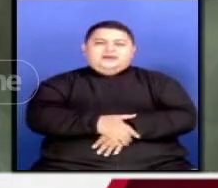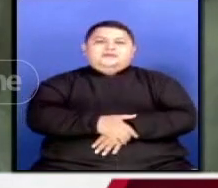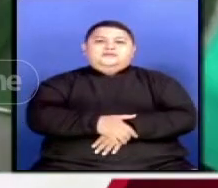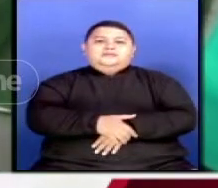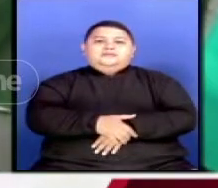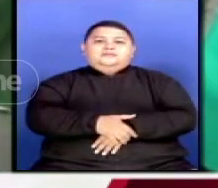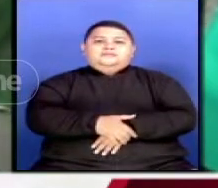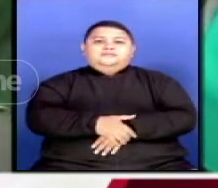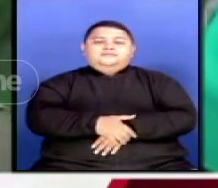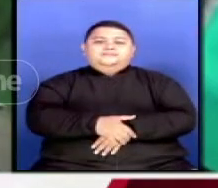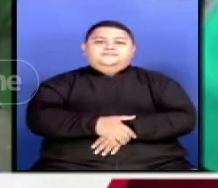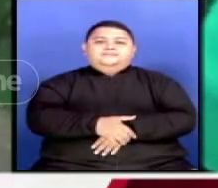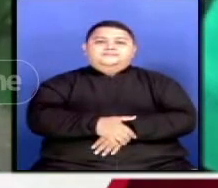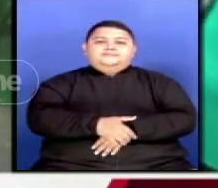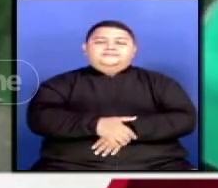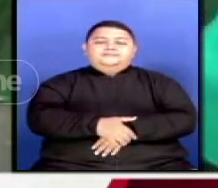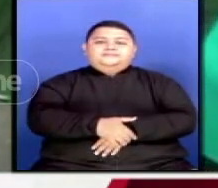Tuban.